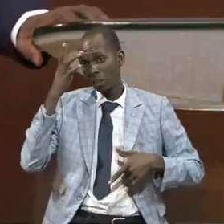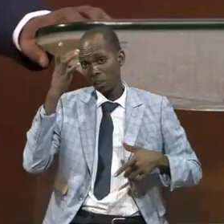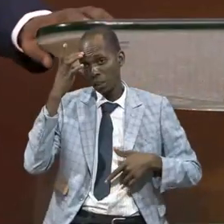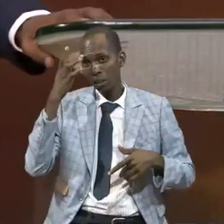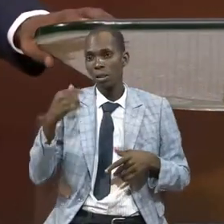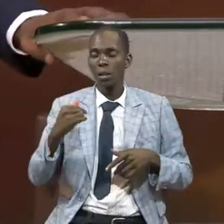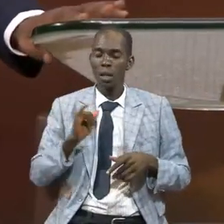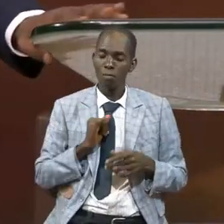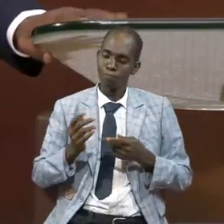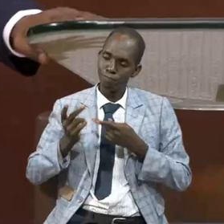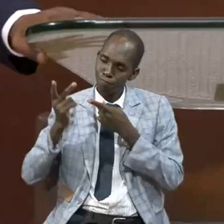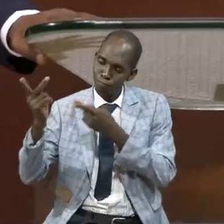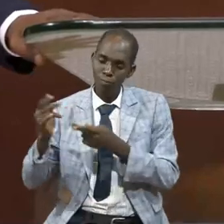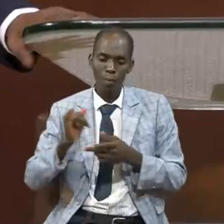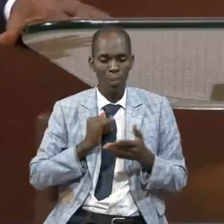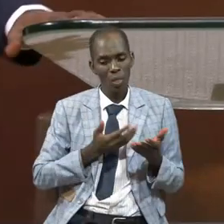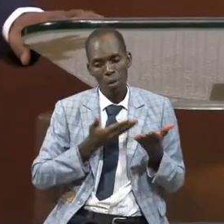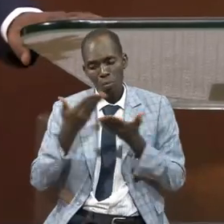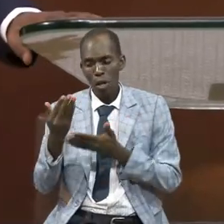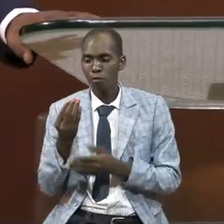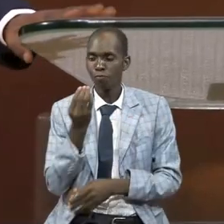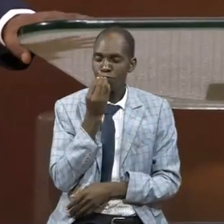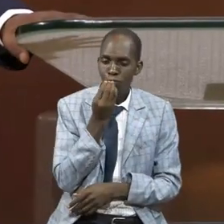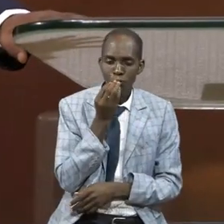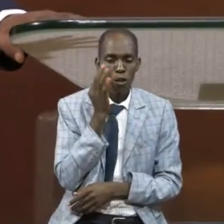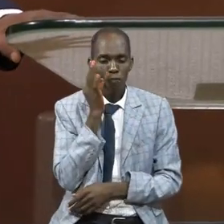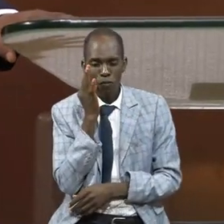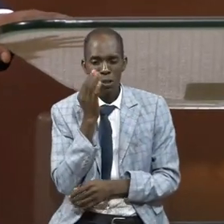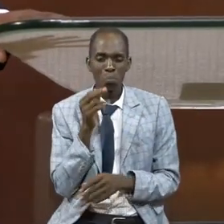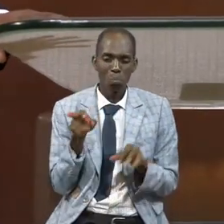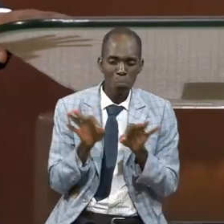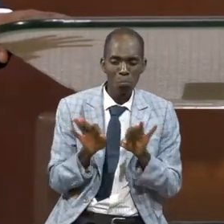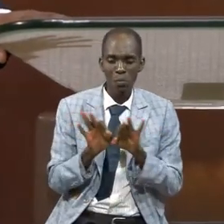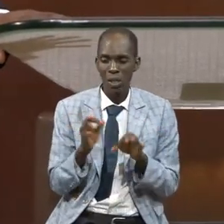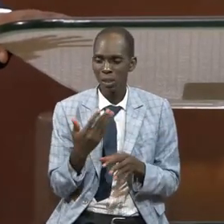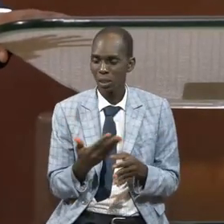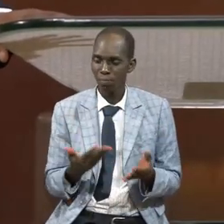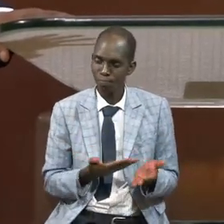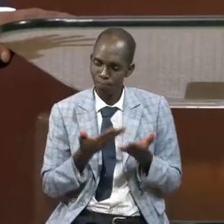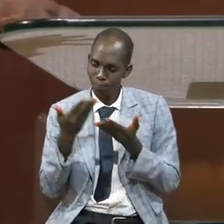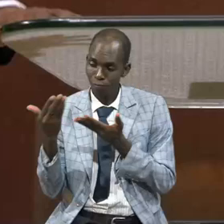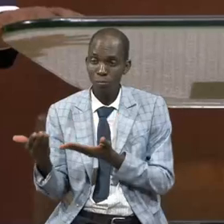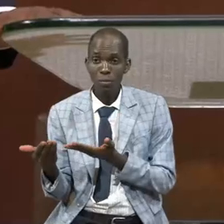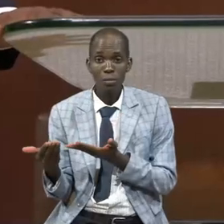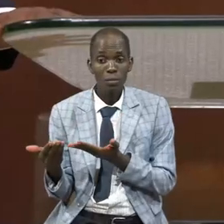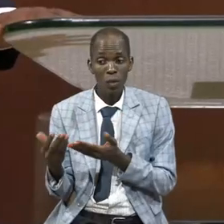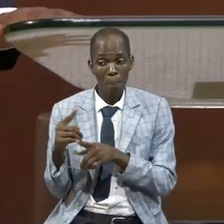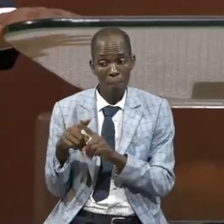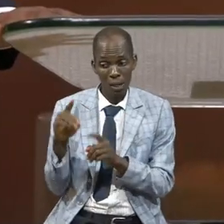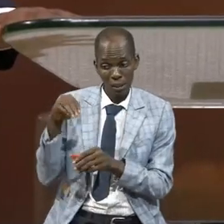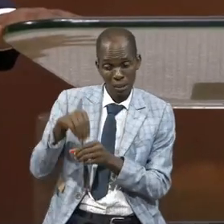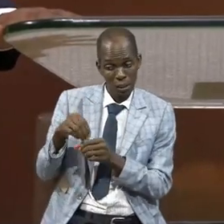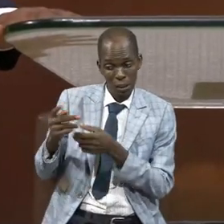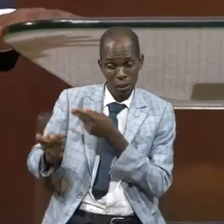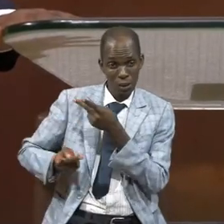puis au cours de la visite, on amène les choses nécessaires pour aider la personne. Mais